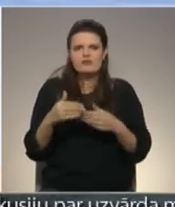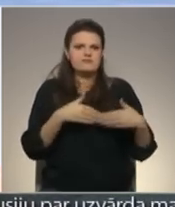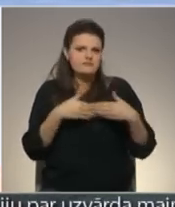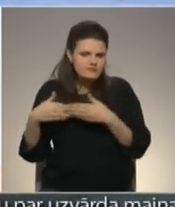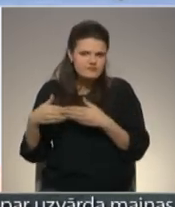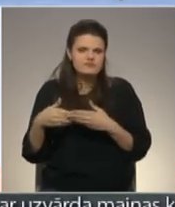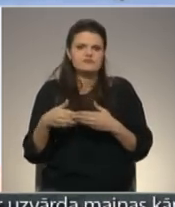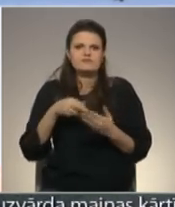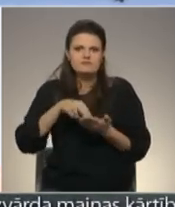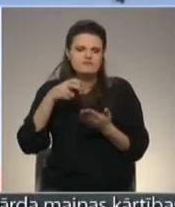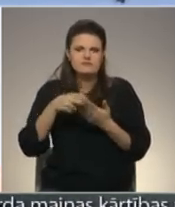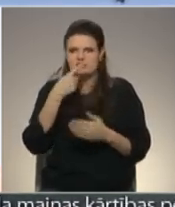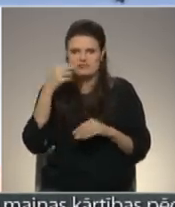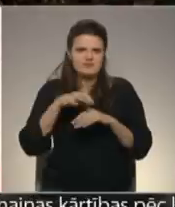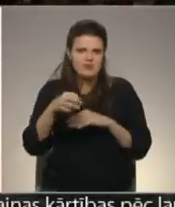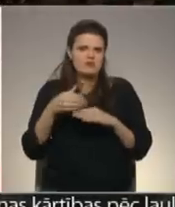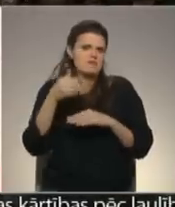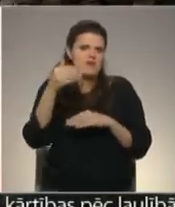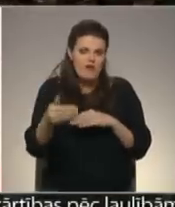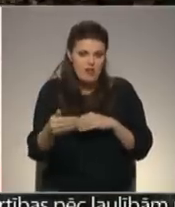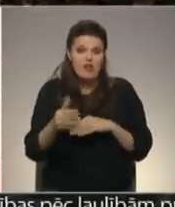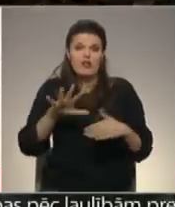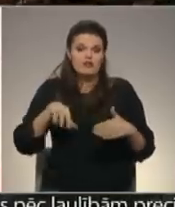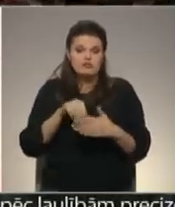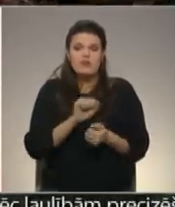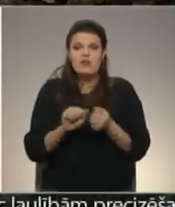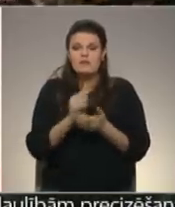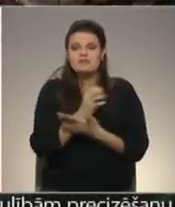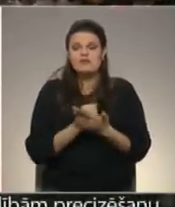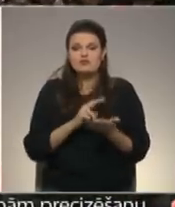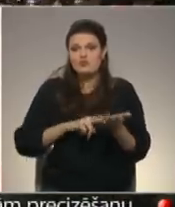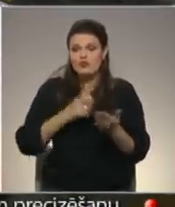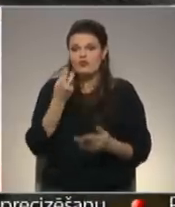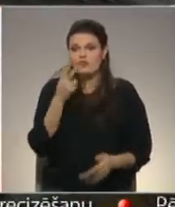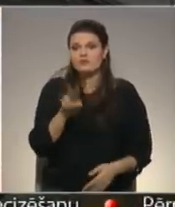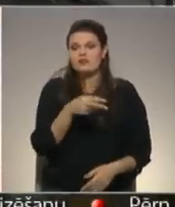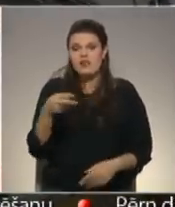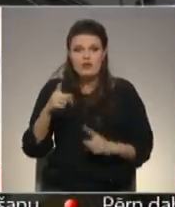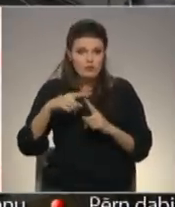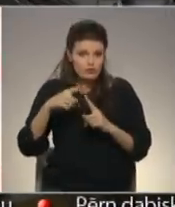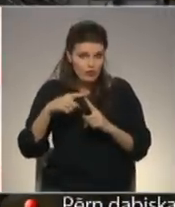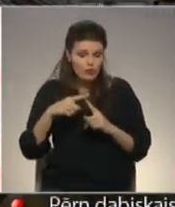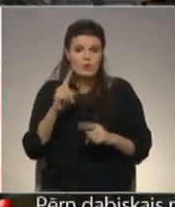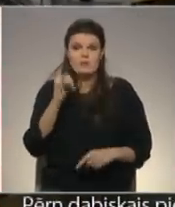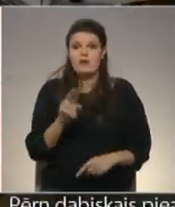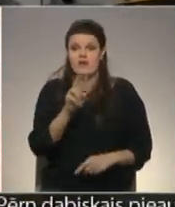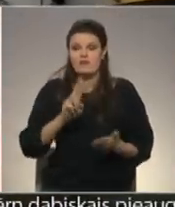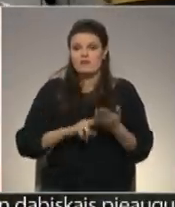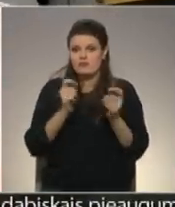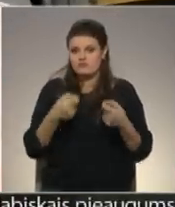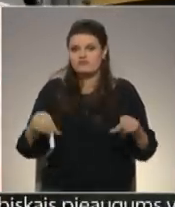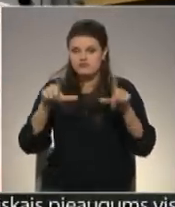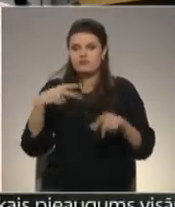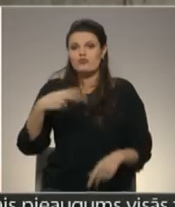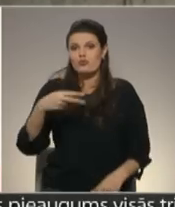aiznesīs kaut vai aiziet ir 100 metri tālāk. Līdz šim dabas resursu nodoklis bija 12 eiro par tonu. No 1. janvāra nodoklis ir paaugstināts